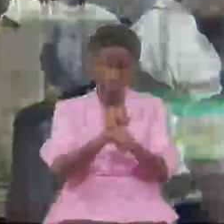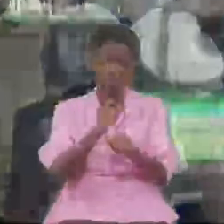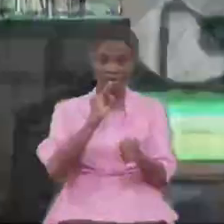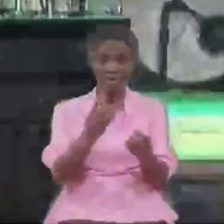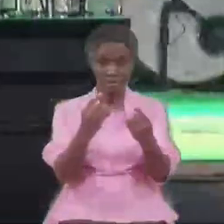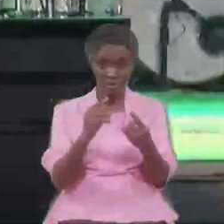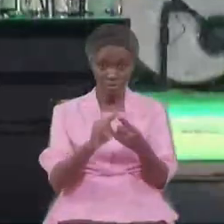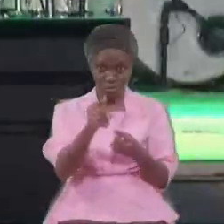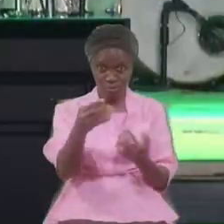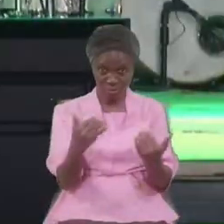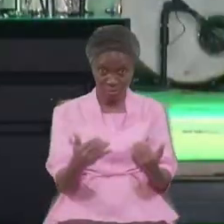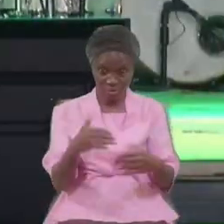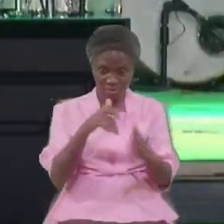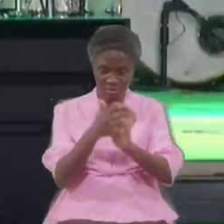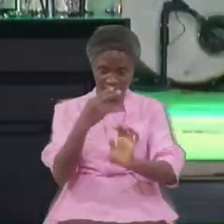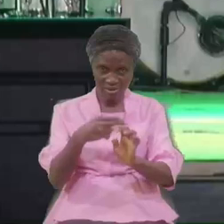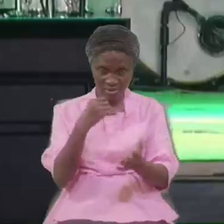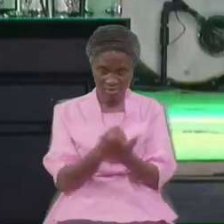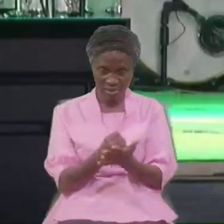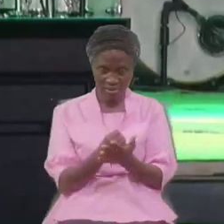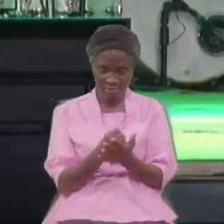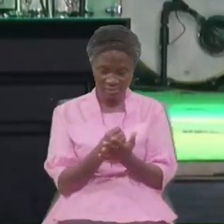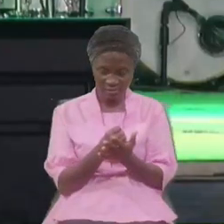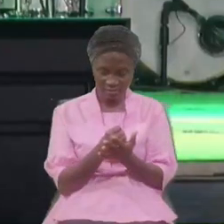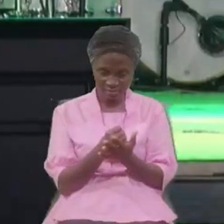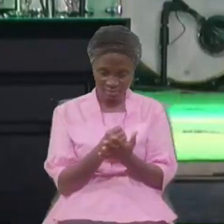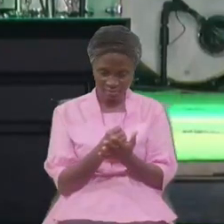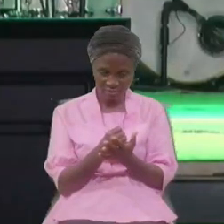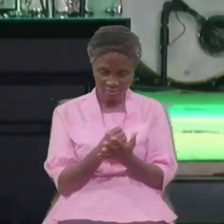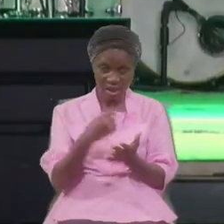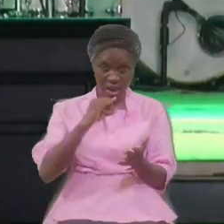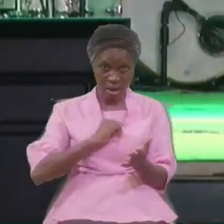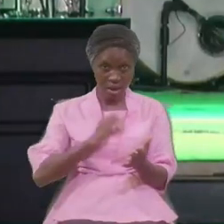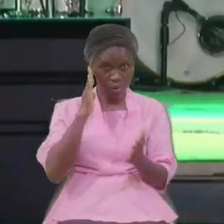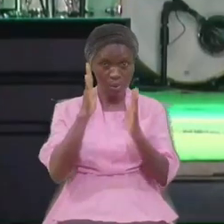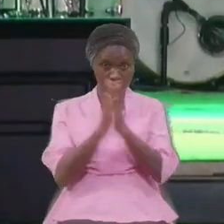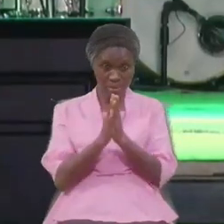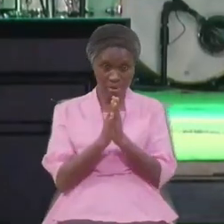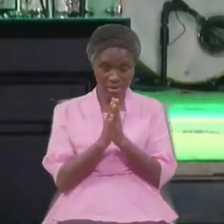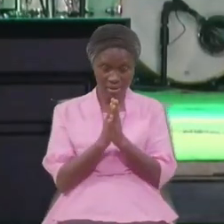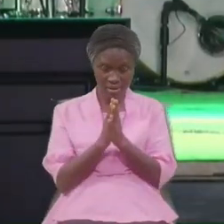Votre miracle parviendra à vous là-bas. Je vais prier.